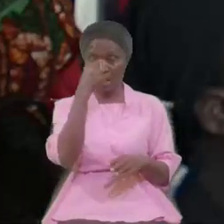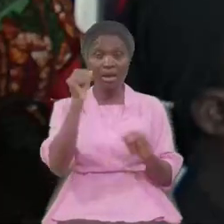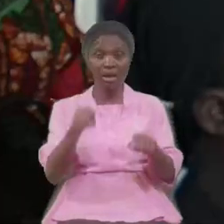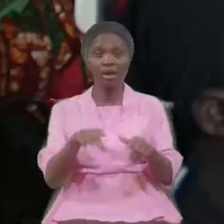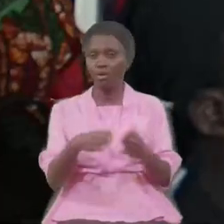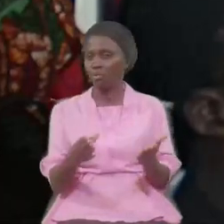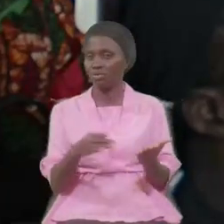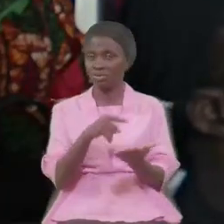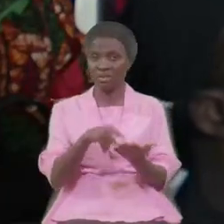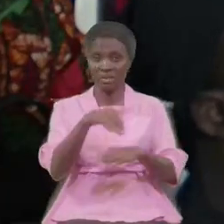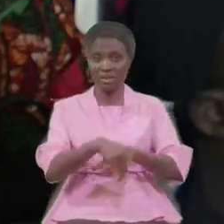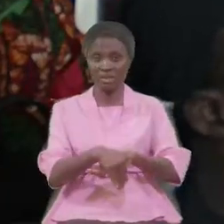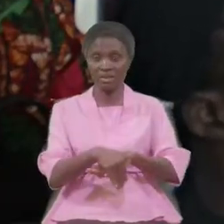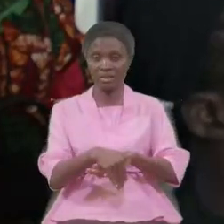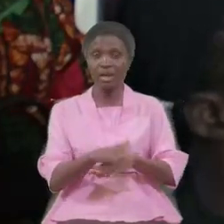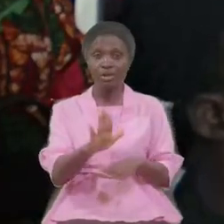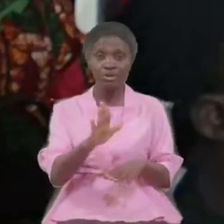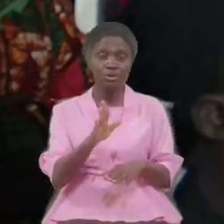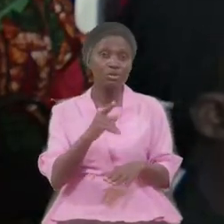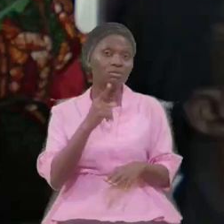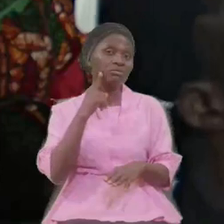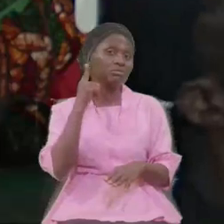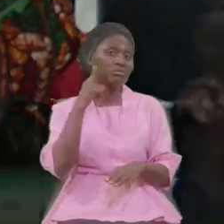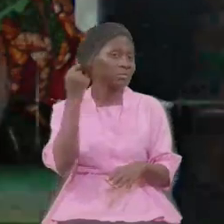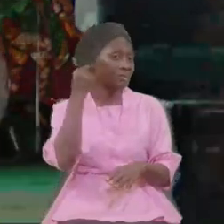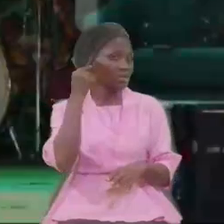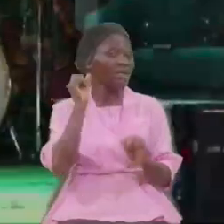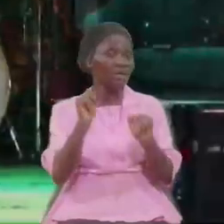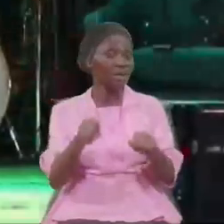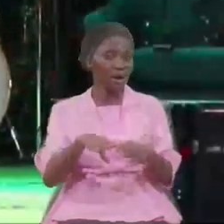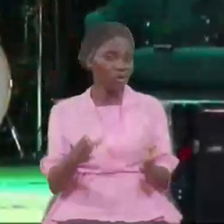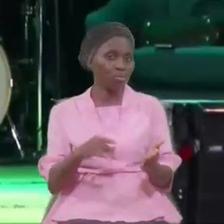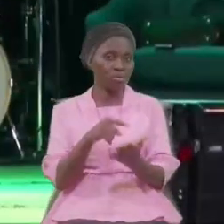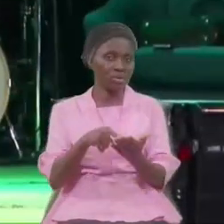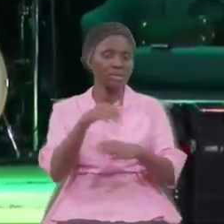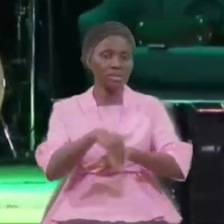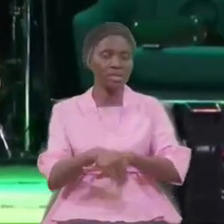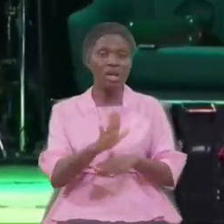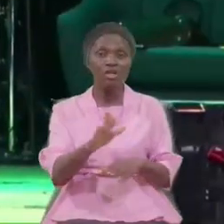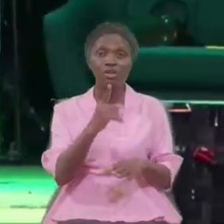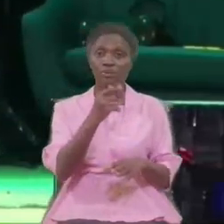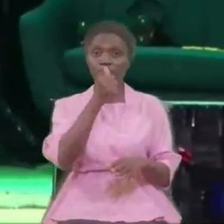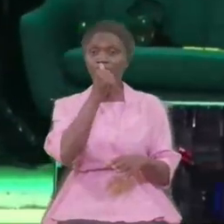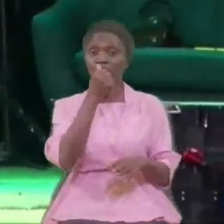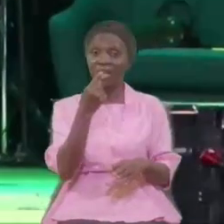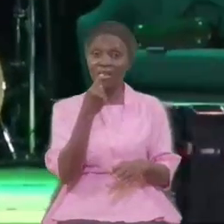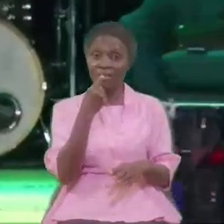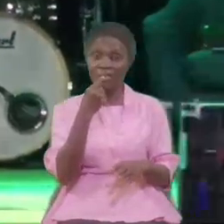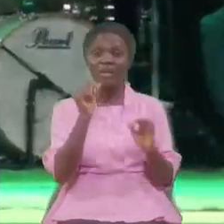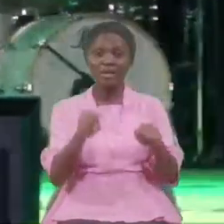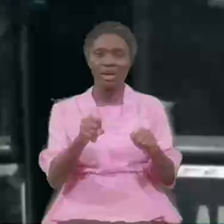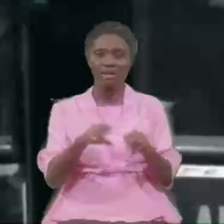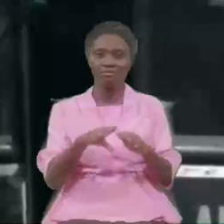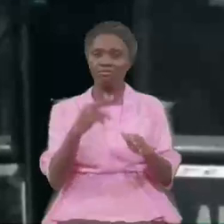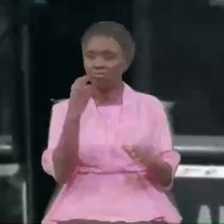Vos yeux peuvent s'ouvrir ce soir. Les oreilles sourdes peuvent entendre ce soir. La langue